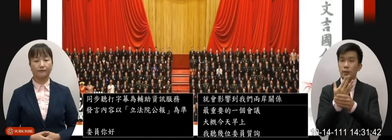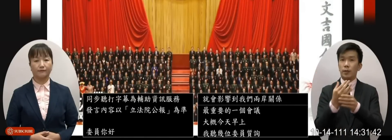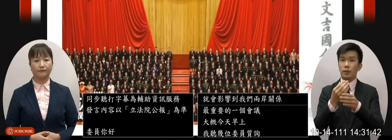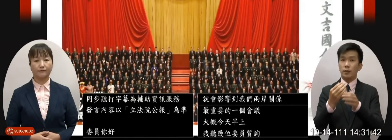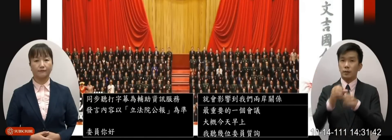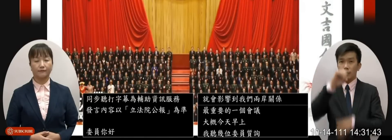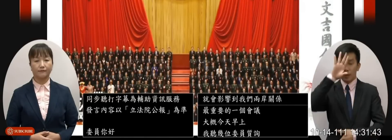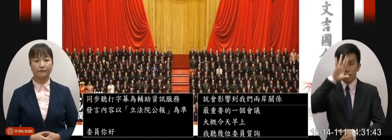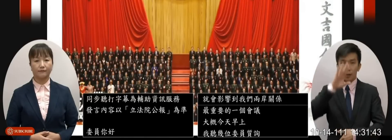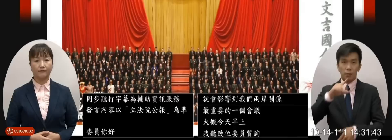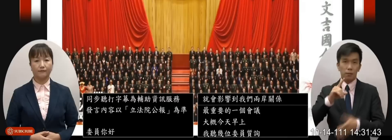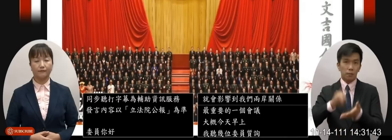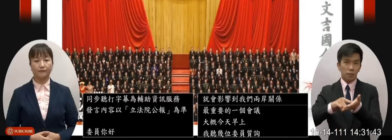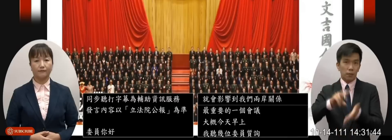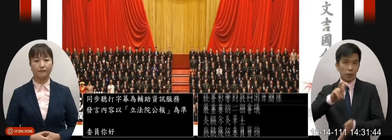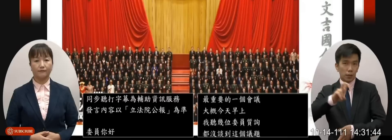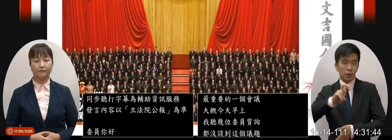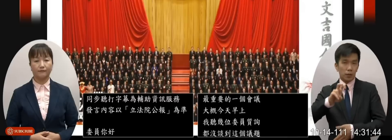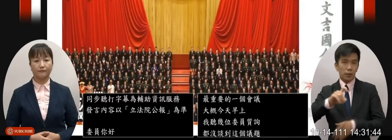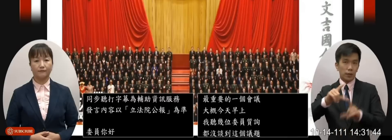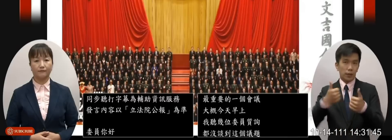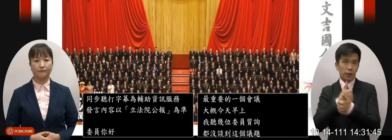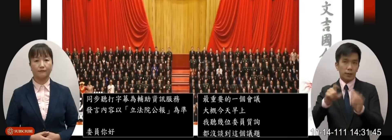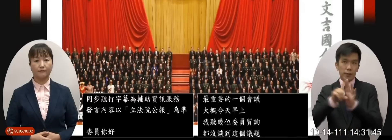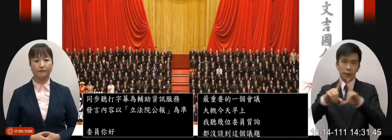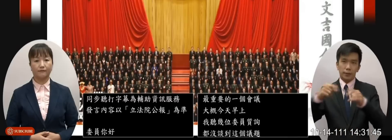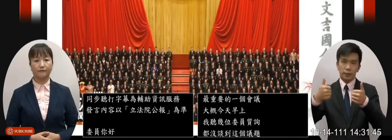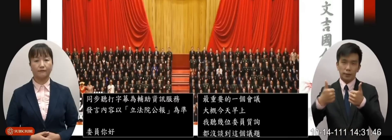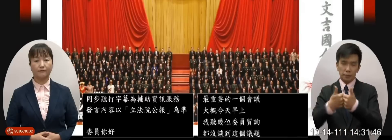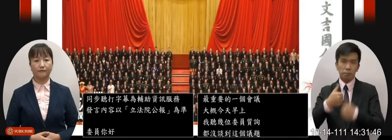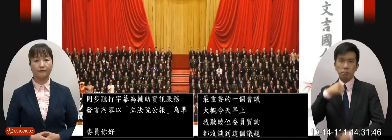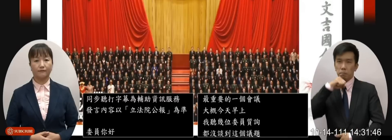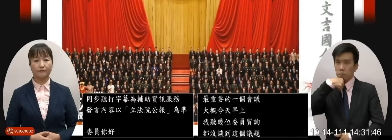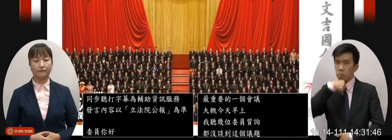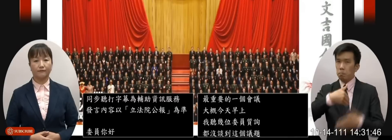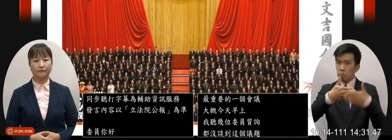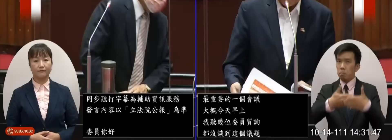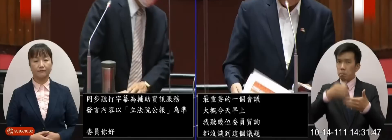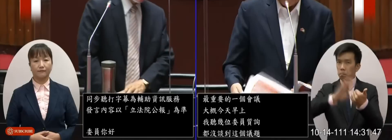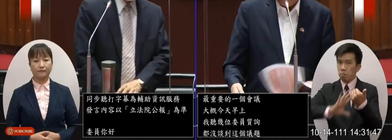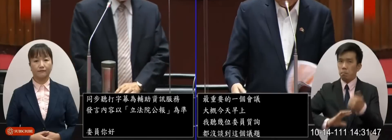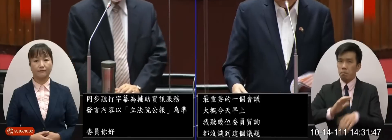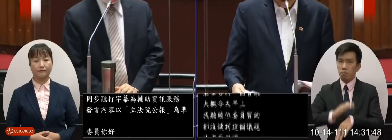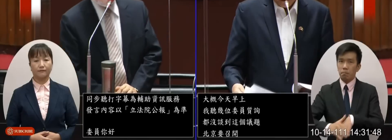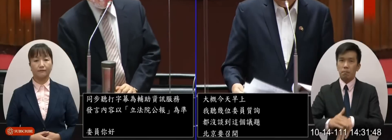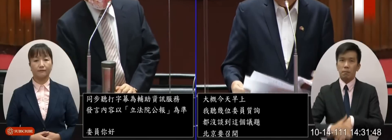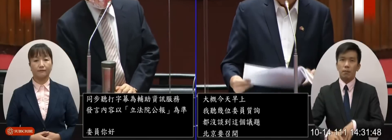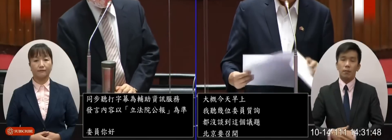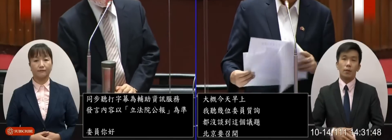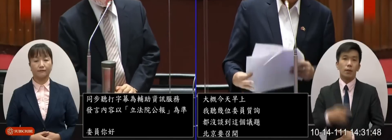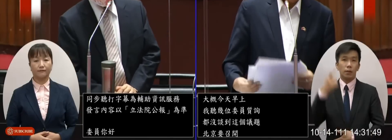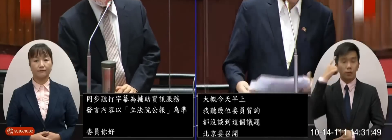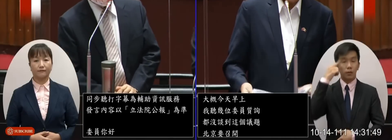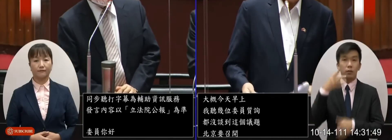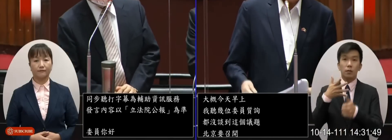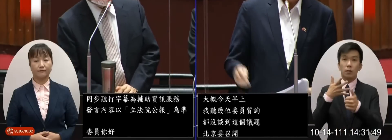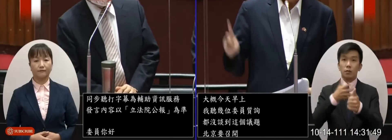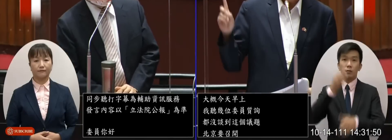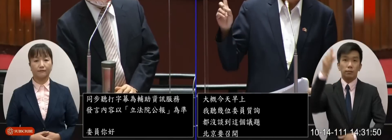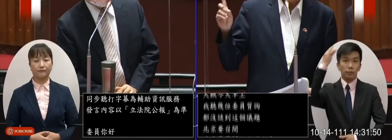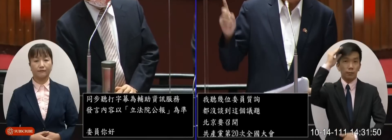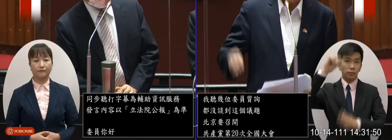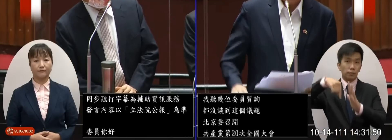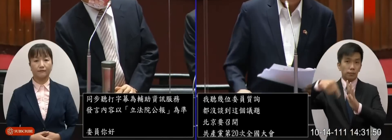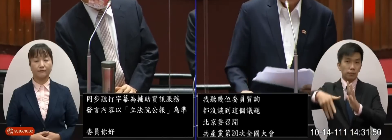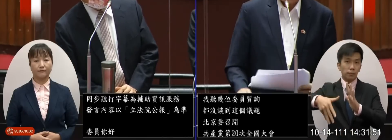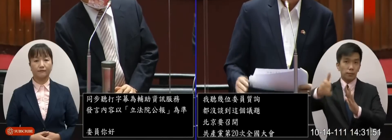会，对两岸关系的影响。那我想先请教一下苏院长啊，说这个